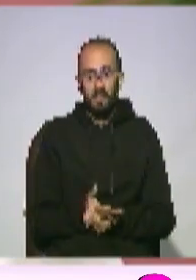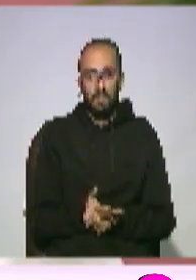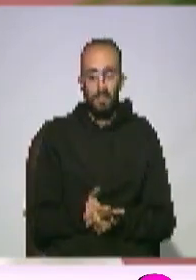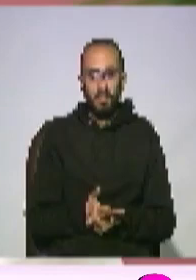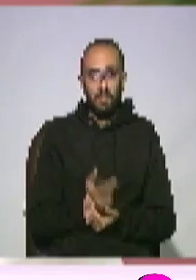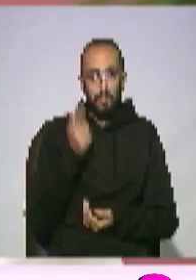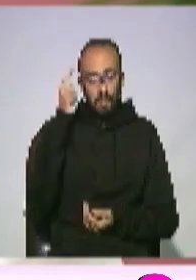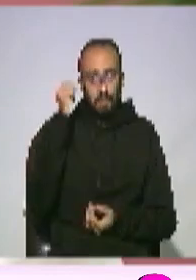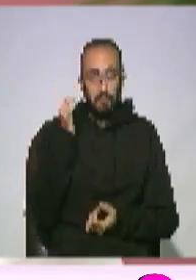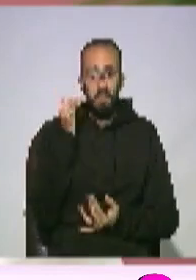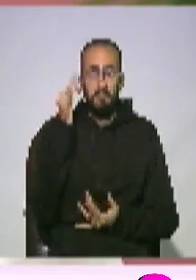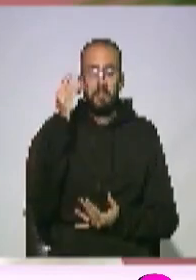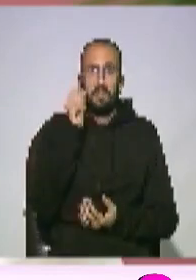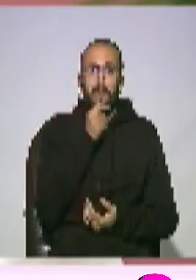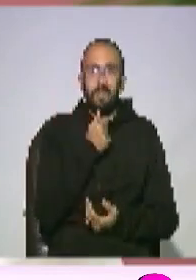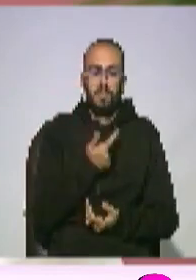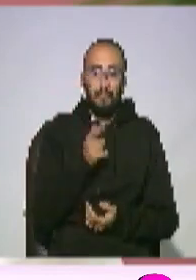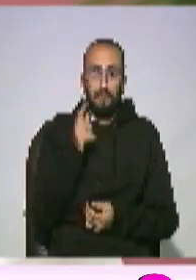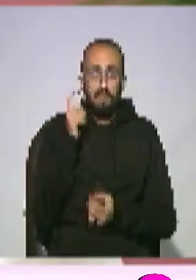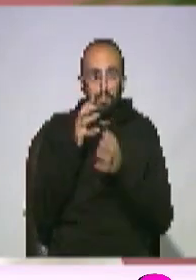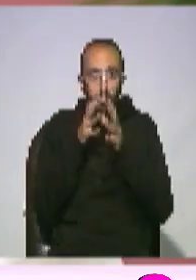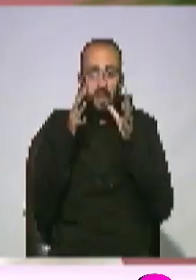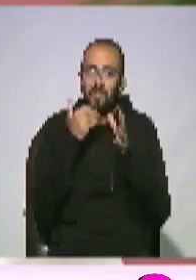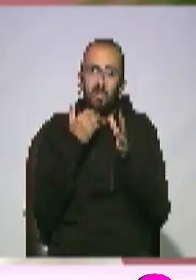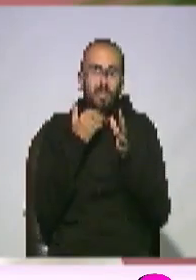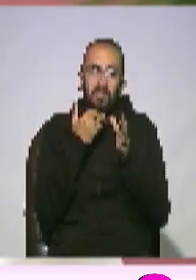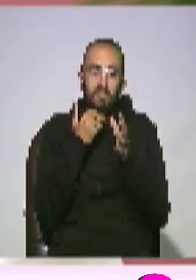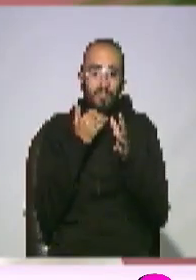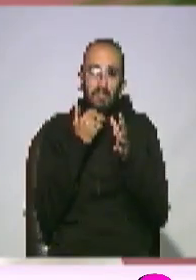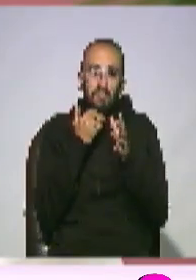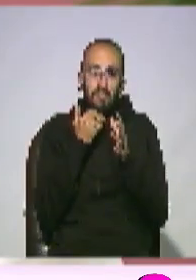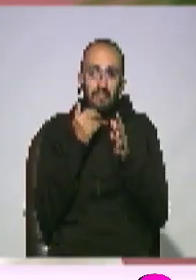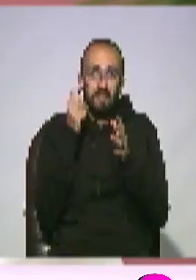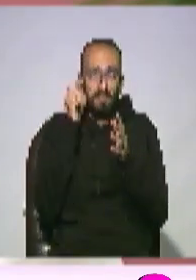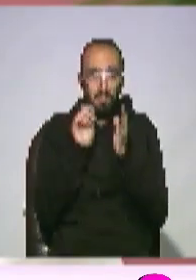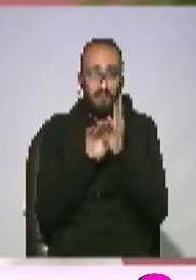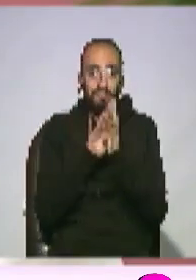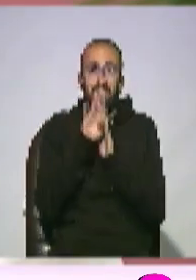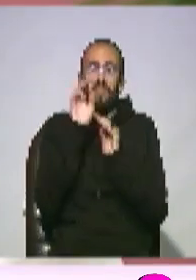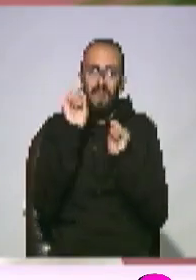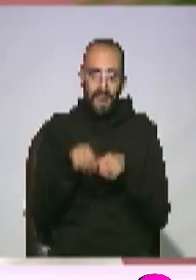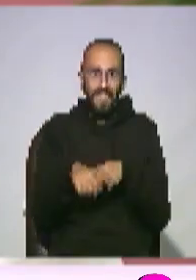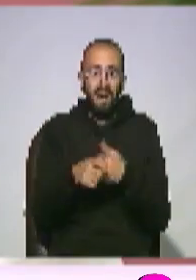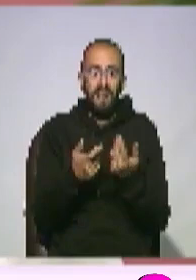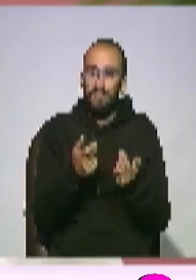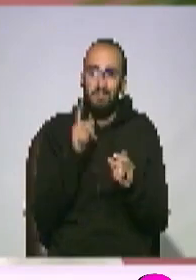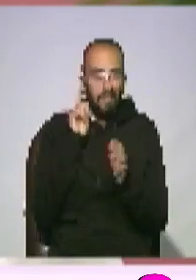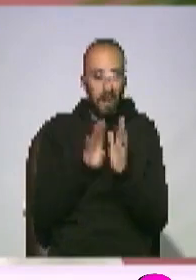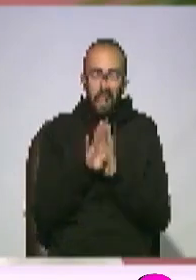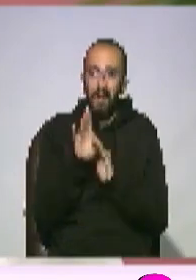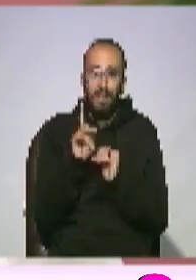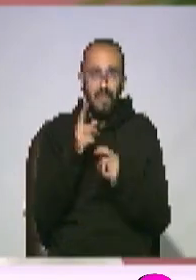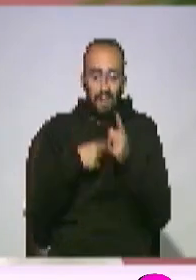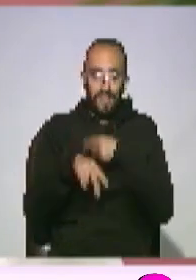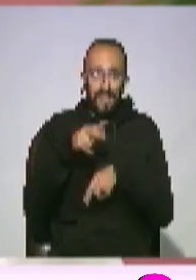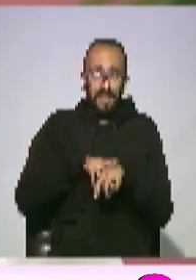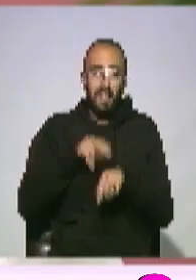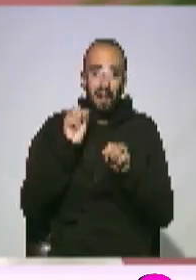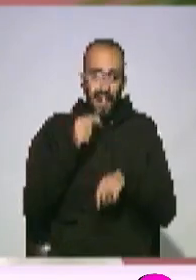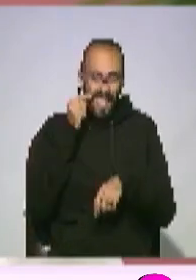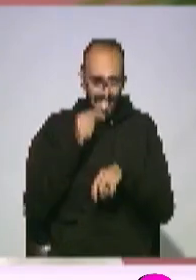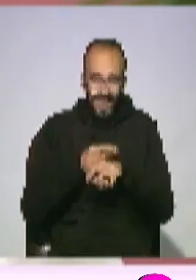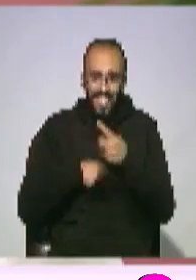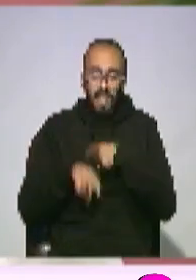يعني بتنشط، هي ما بتنموش للاسف، خلايا المخ لا تنمو للاسف. يا ريت تنمو، لو خلايا المخ نمت تاني زي خلايا